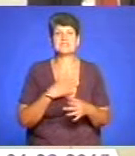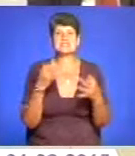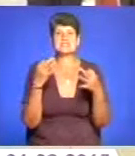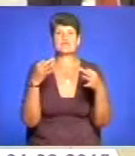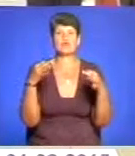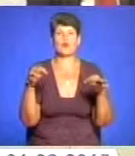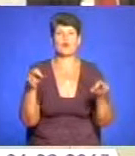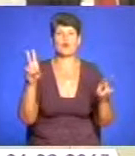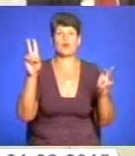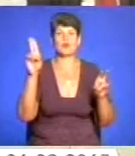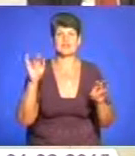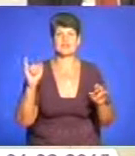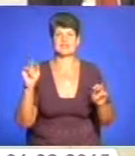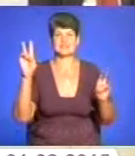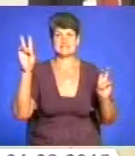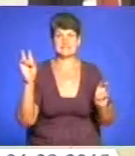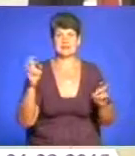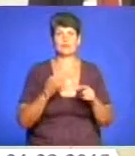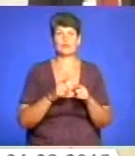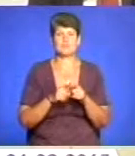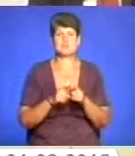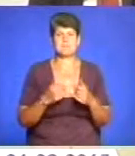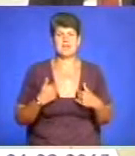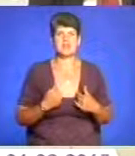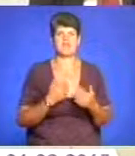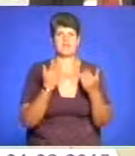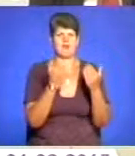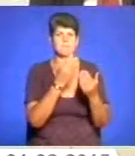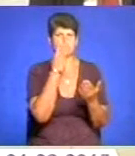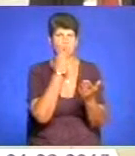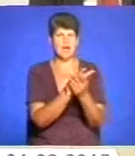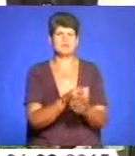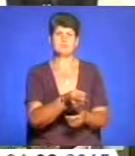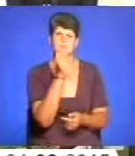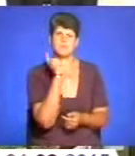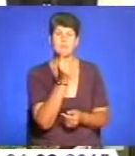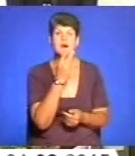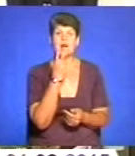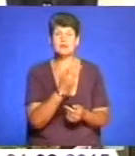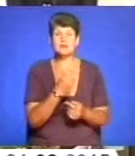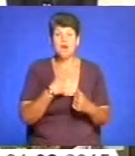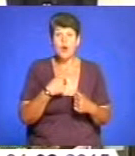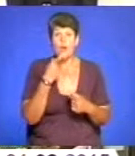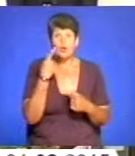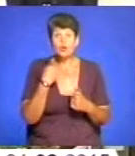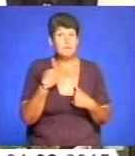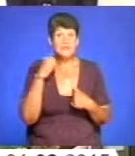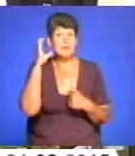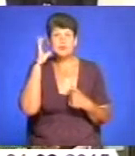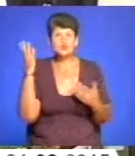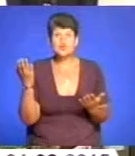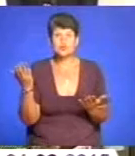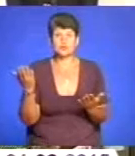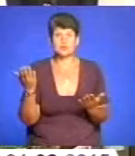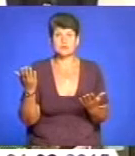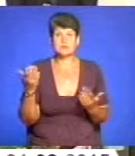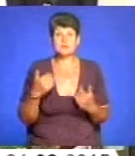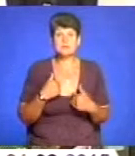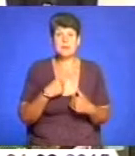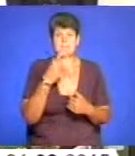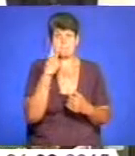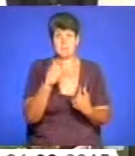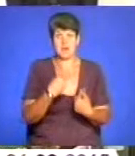свободівці, бо це основна свобода, кажуть, ми вам покажемо, от побачите. Але я говорю, мене ніхто не чує. Мене